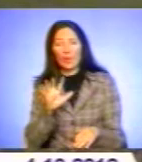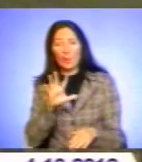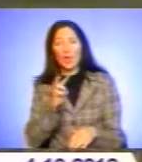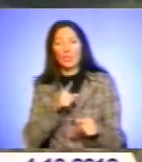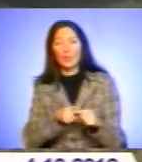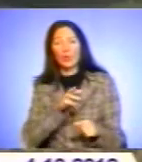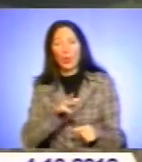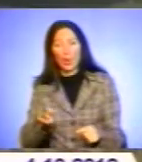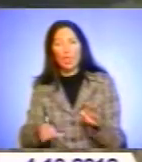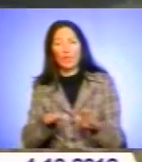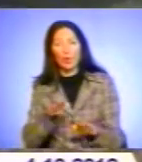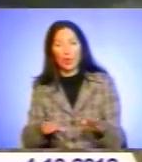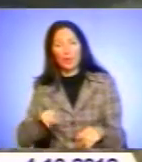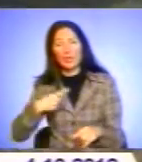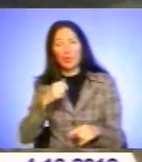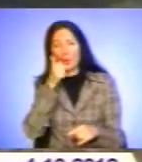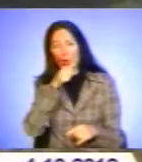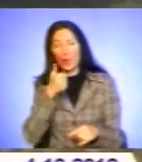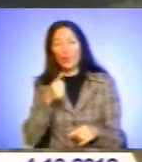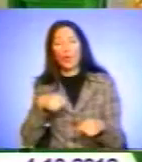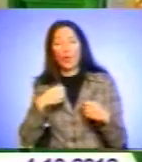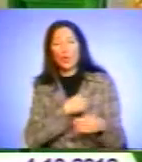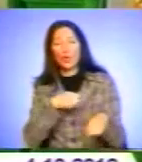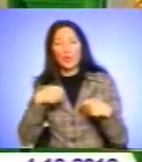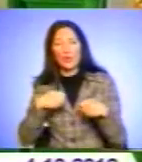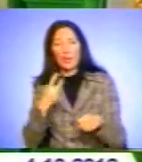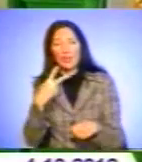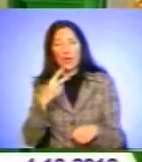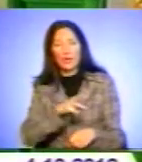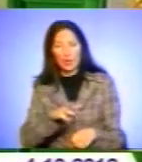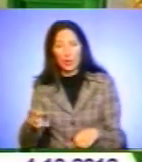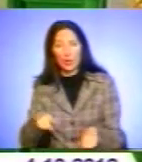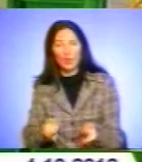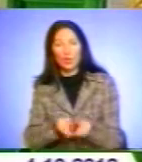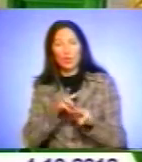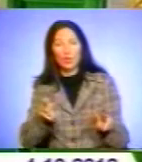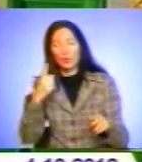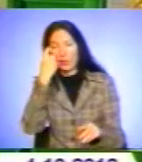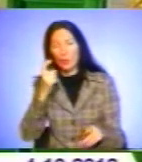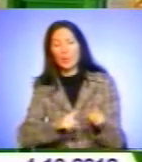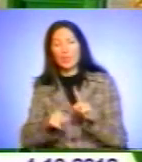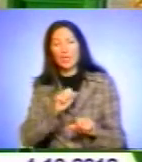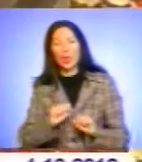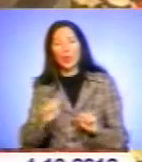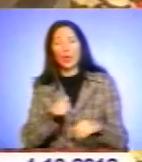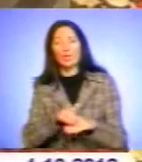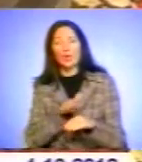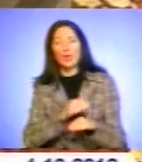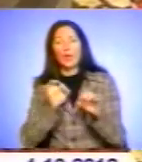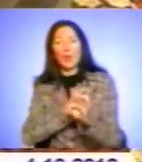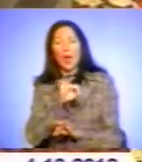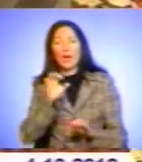тонн. Наступного року прогнозують експортувати 20 мільйонів. Також міністр повідомив, що на засіданні уряд схвалив проєкт закону, який